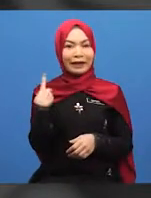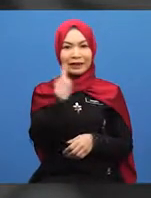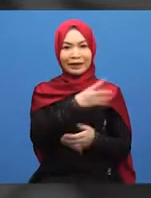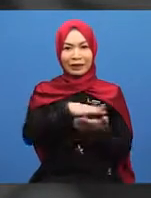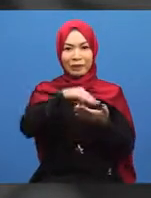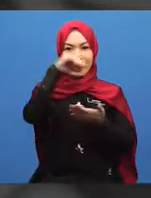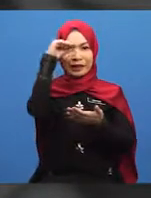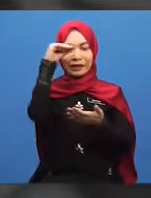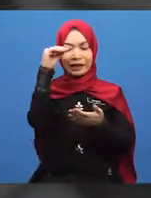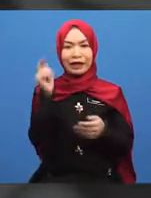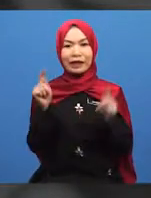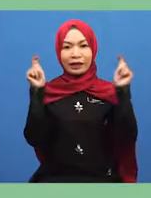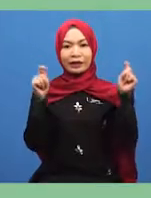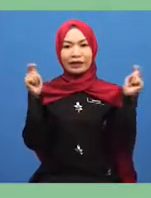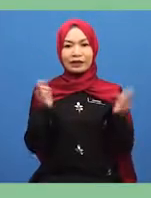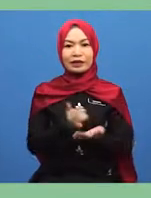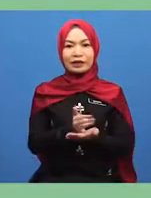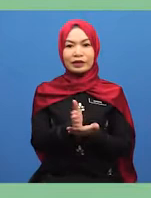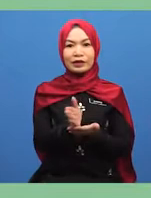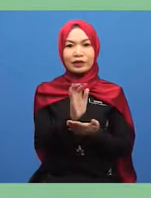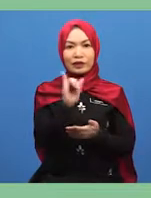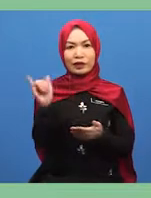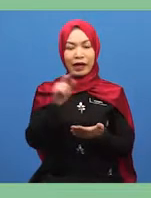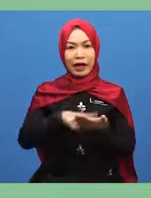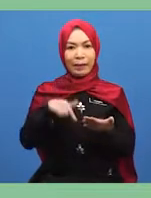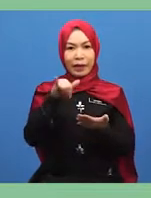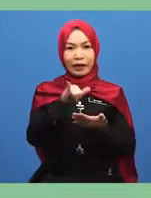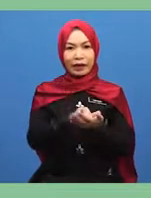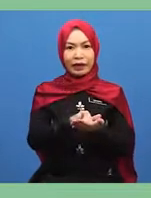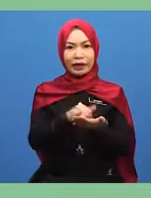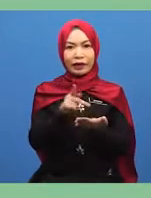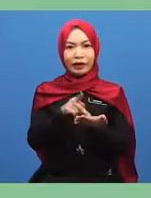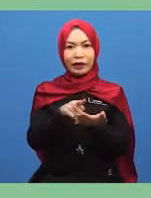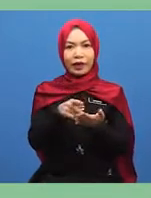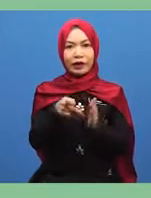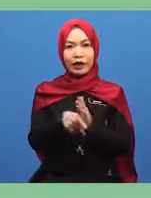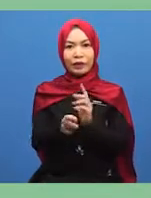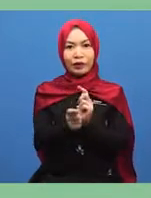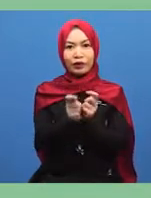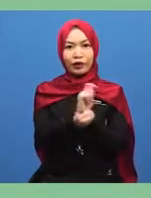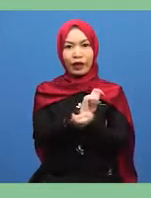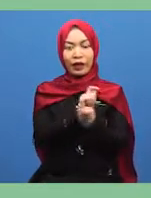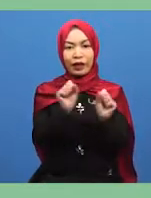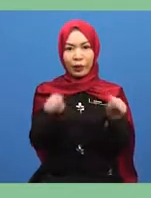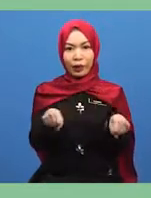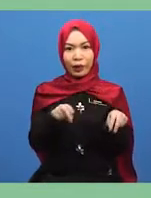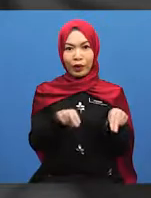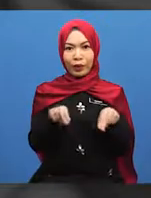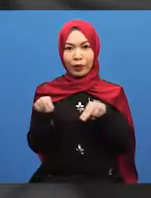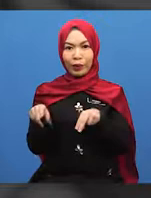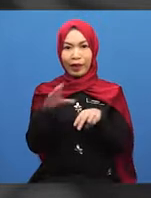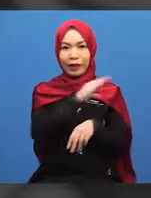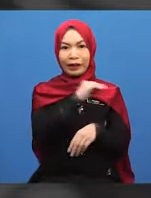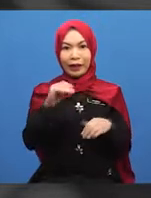mempelajari topik yang seterusnya iaitu apakah itu kadar pertukaran boleh ubah dan bagaimana dia beroperasi